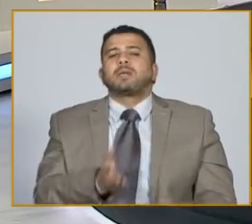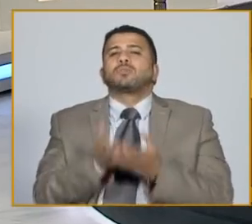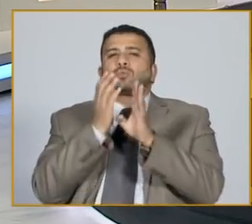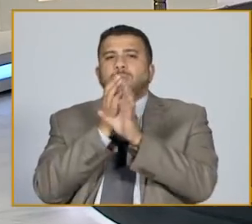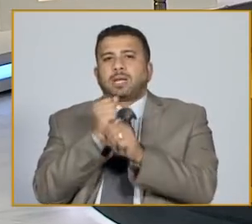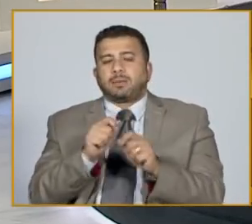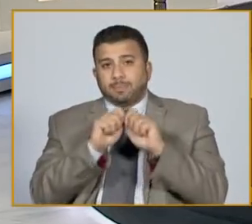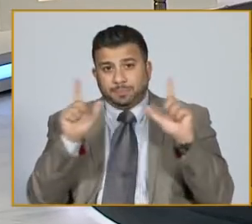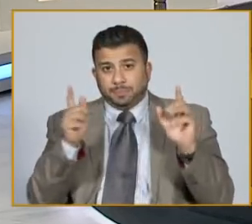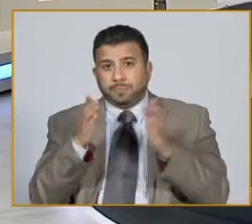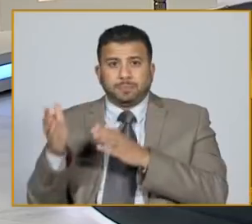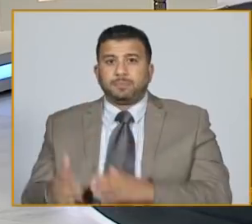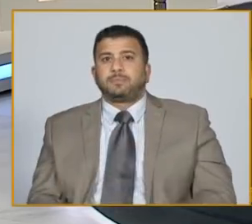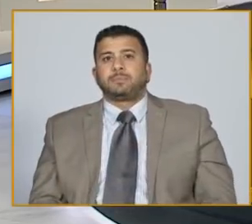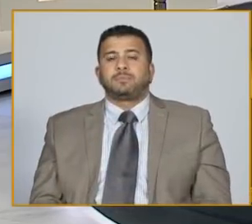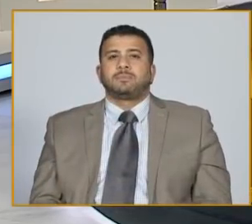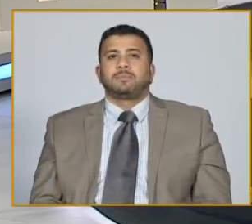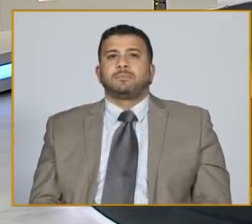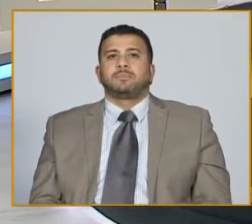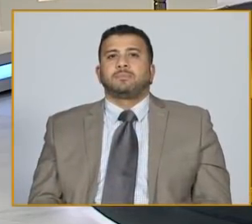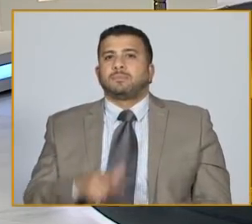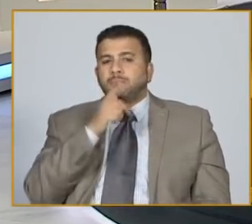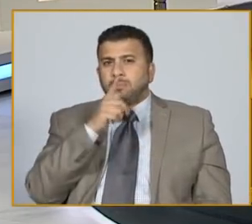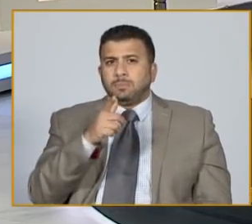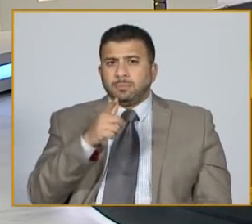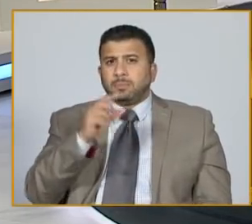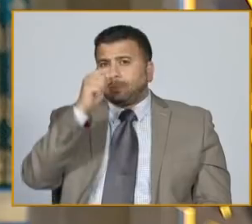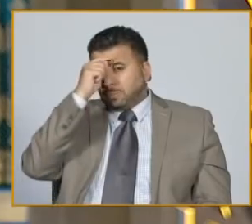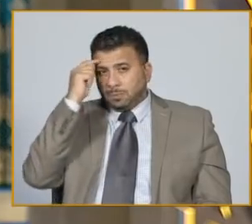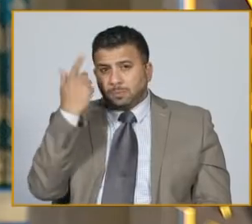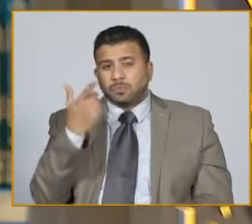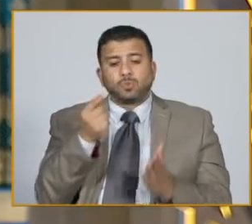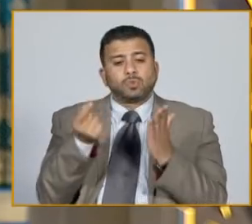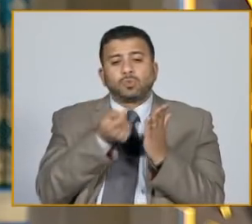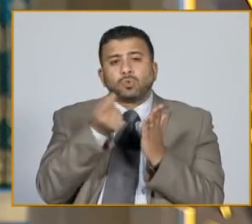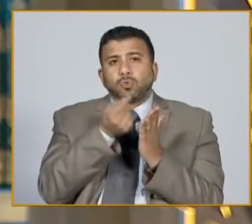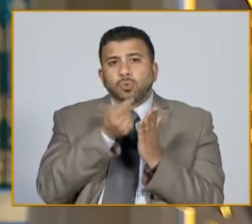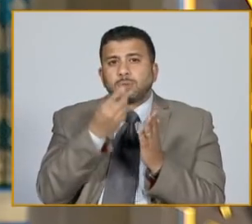علي يسأل عن يقول هل هناك تعارض بين القدر والدعاء؟ لا يا أخي الفاضل،